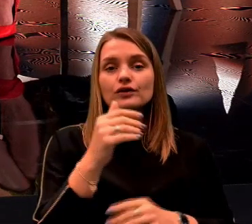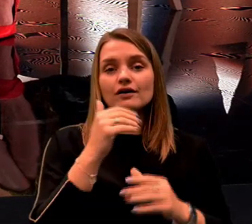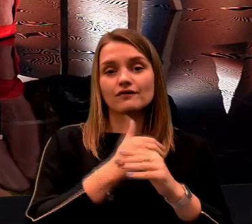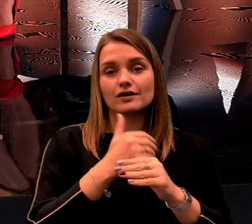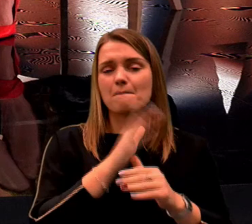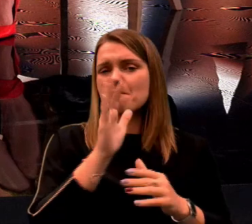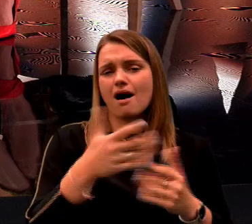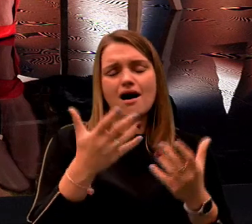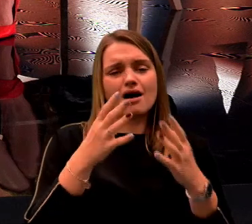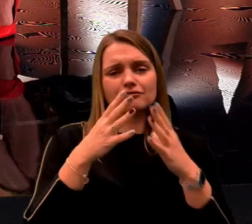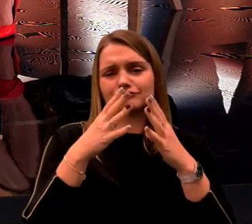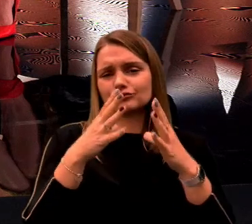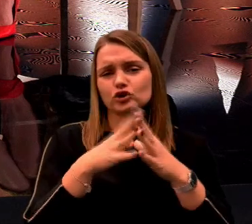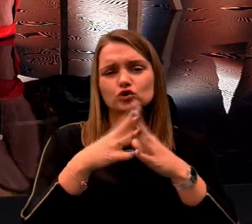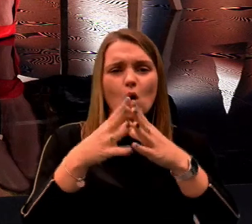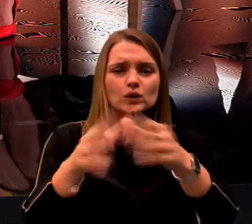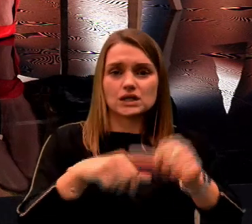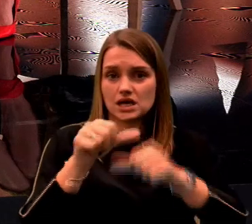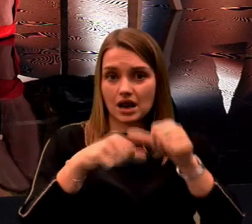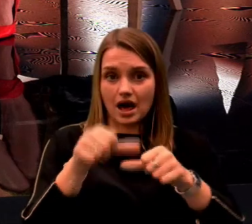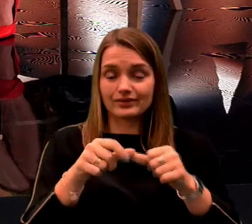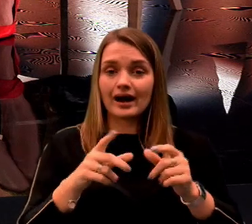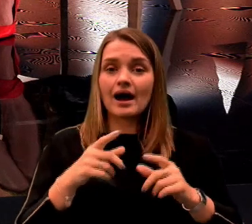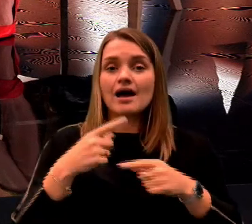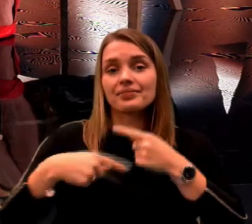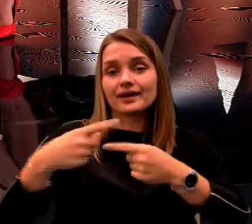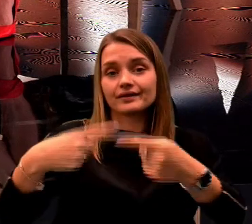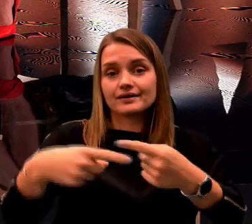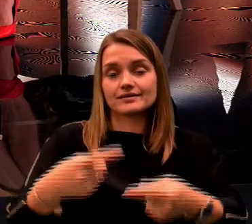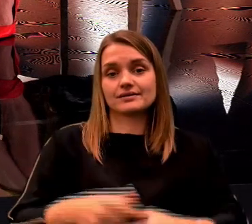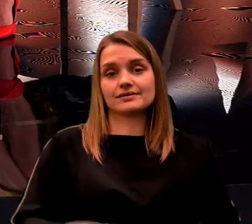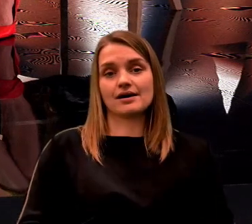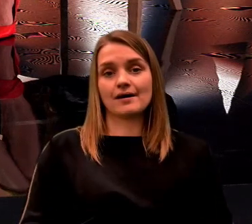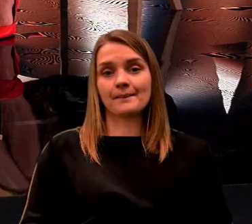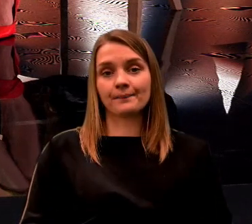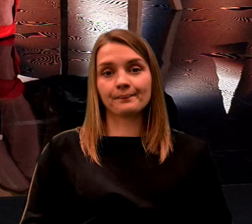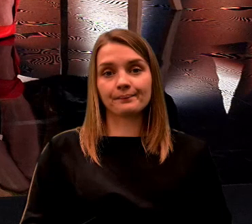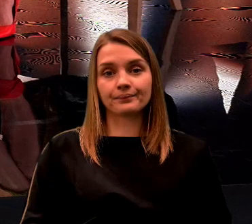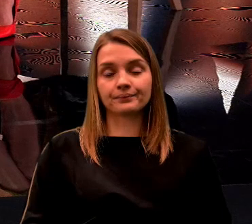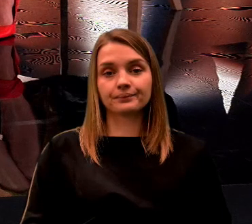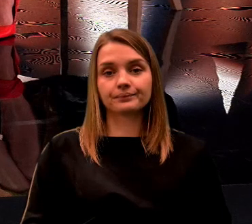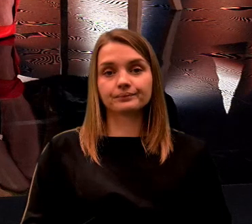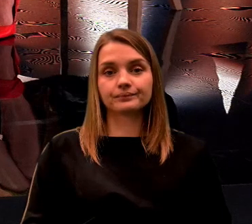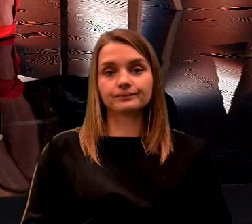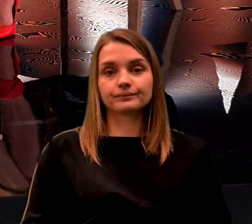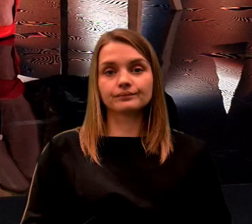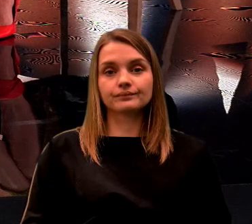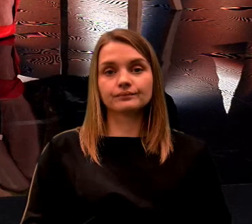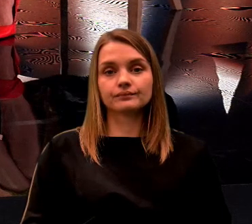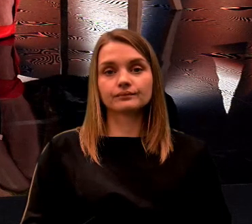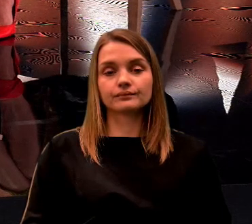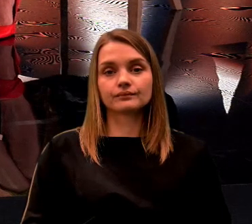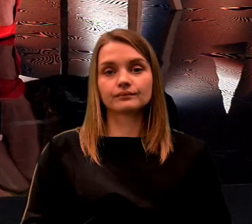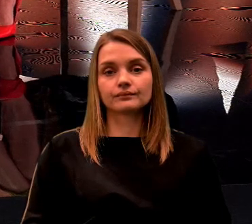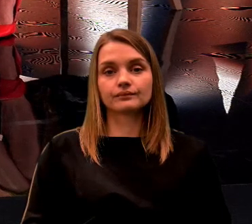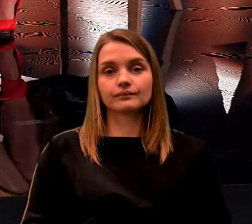dziesiątki lat, prawda, ta tradycja hodowania kultury korporacyjnej ma dziesiątki lat. No i bo chyba mi się